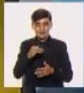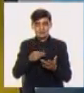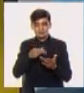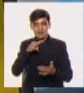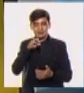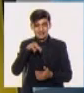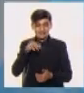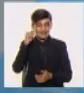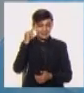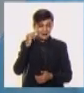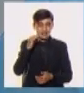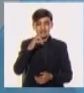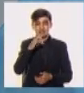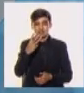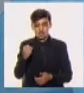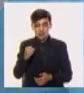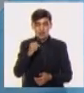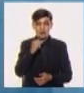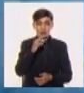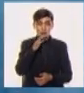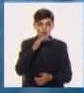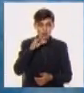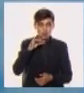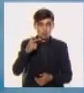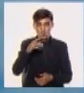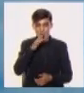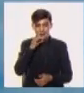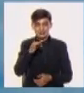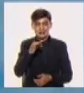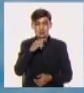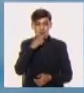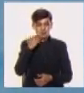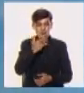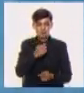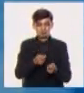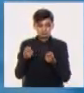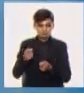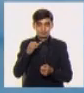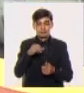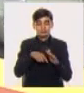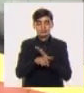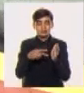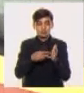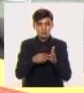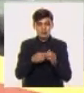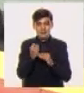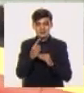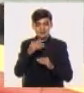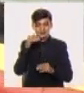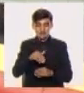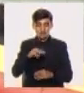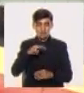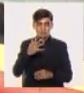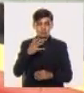из Китая, США, Южной Кореи, России. Началось и внутреннее производство. Сейчас стоимость ПЦР-теста